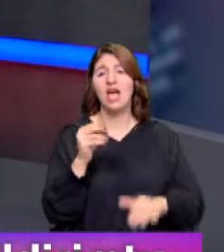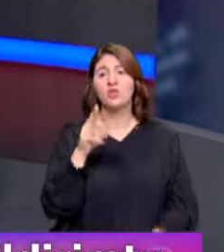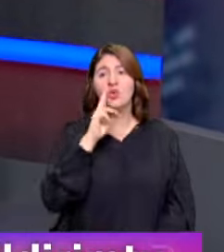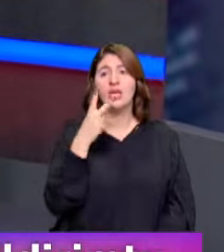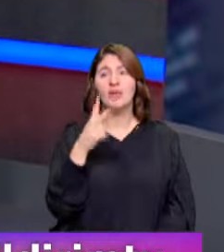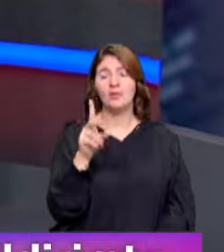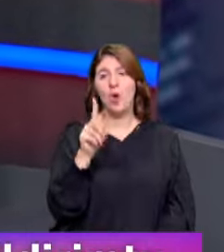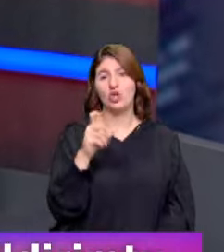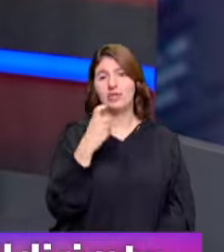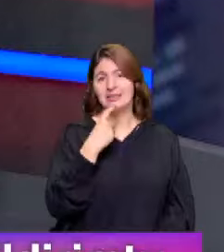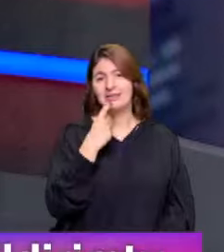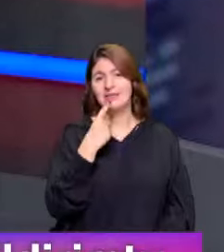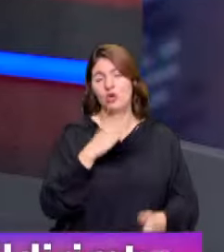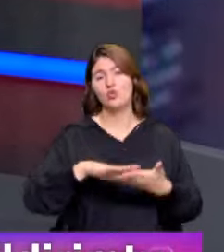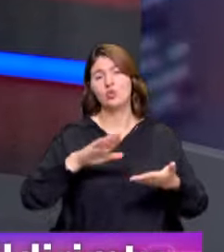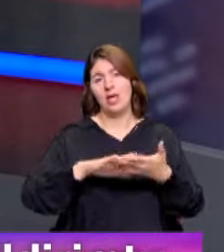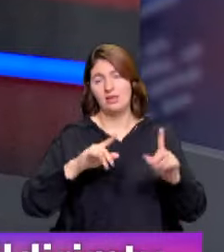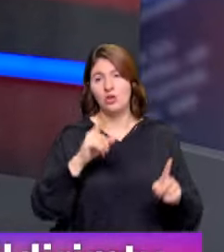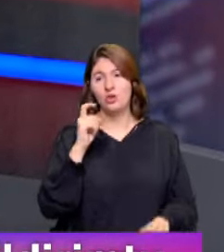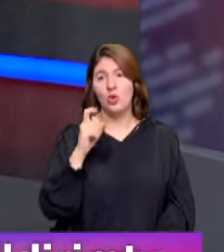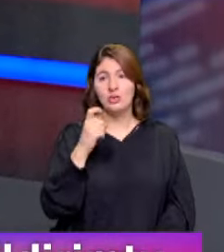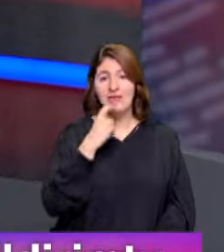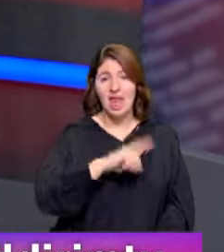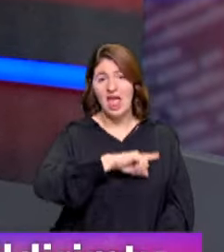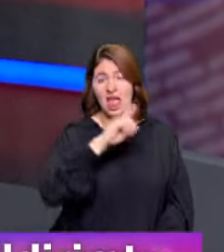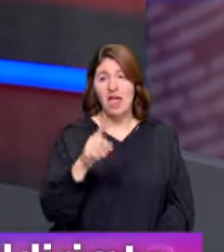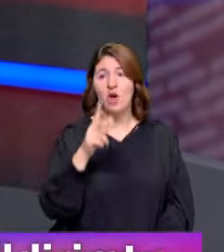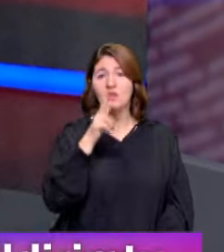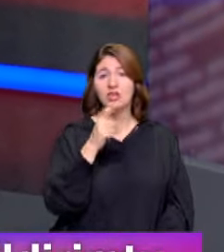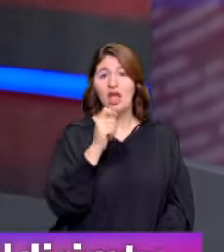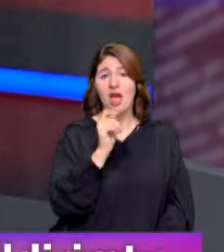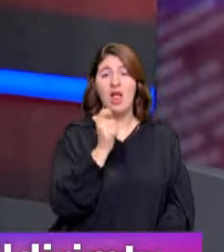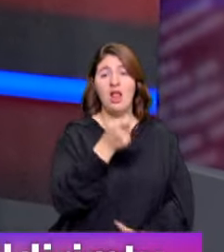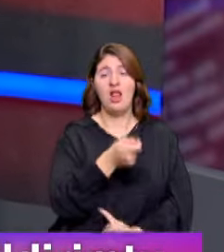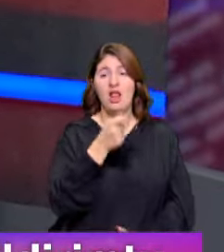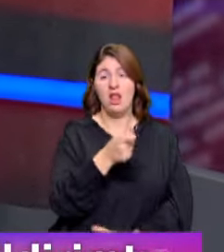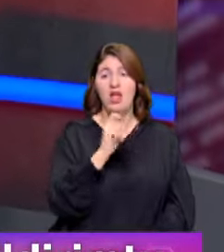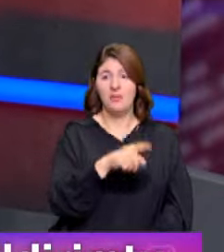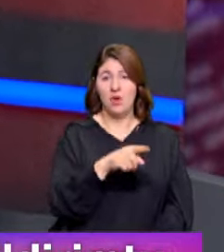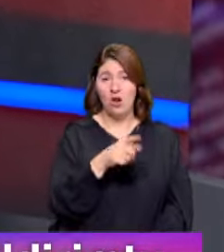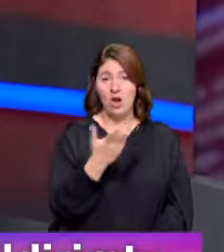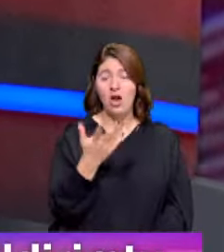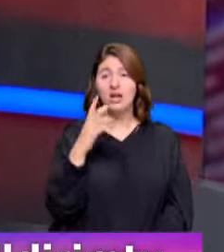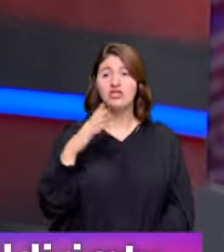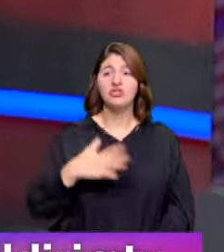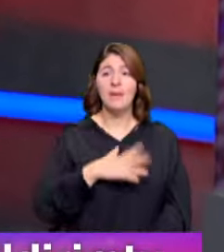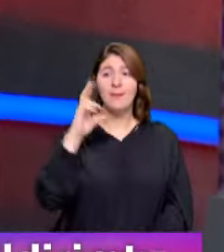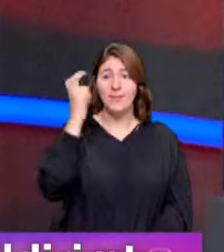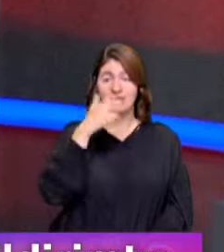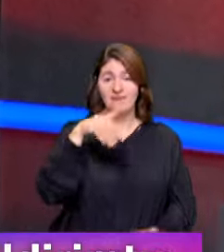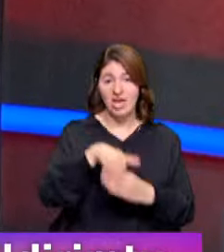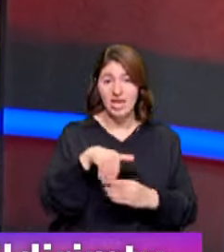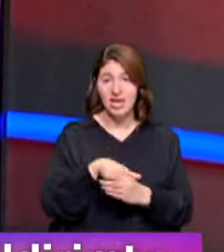son 2019 yılında güncellendi. 9 yıldır 300 lira olarak yapılıyor o yardım. CHP Manisa